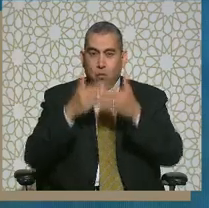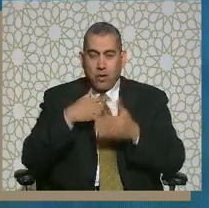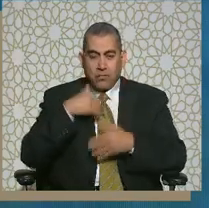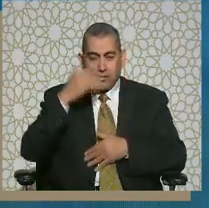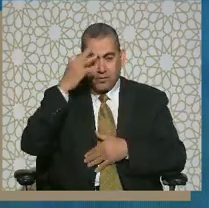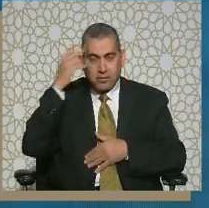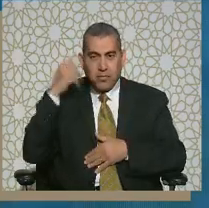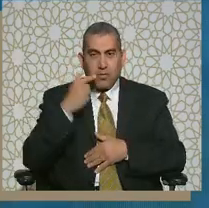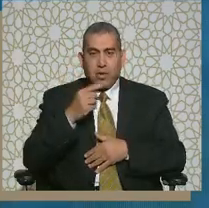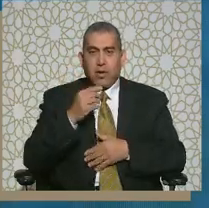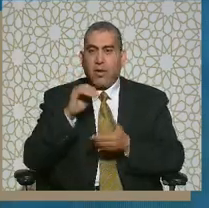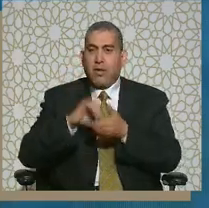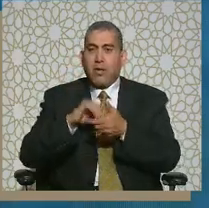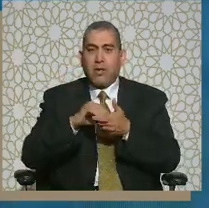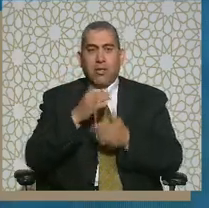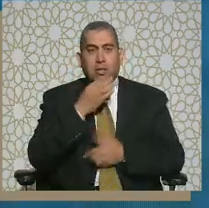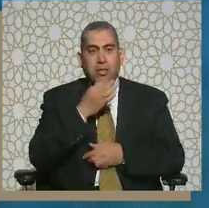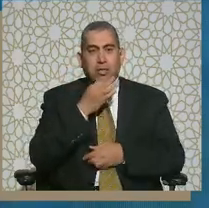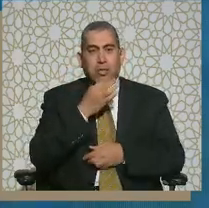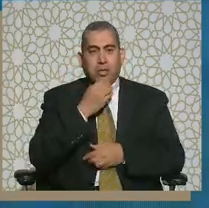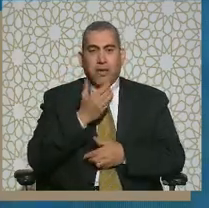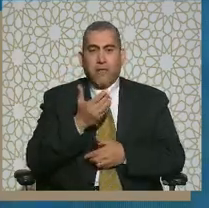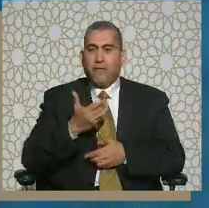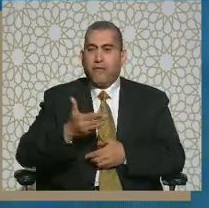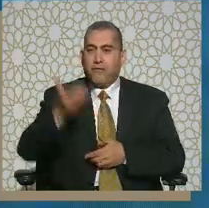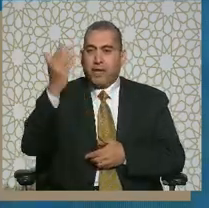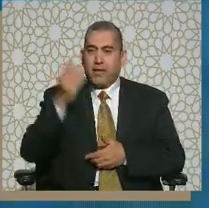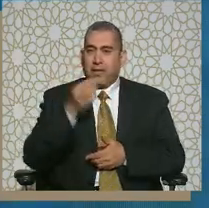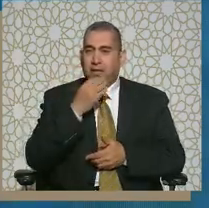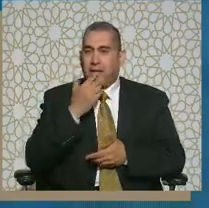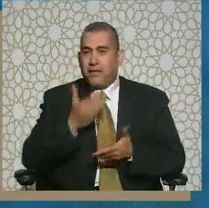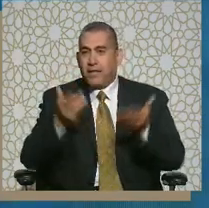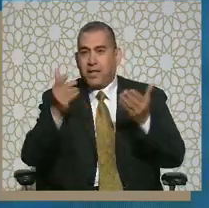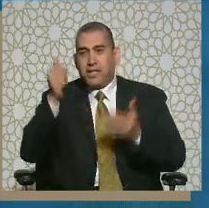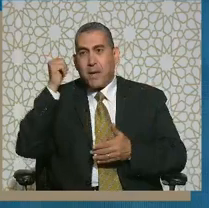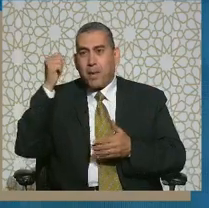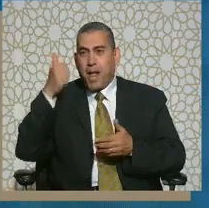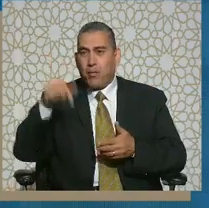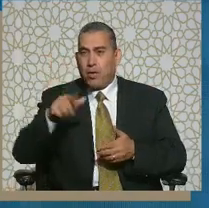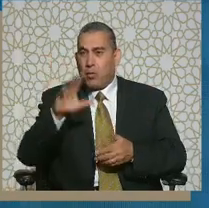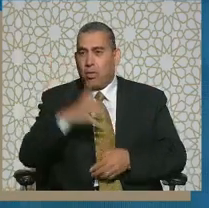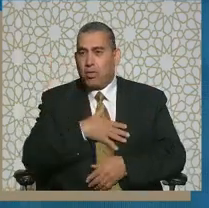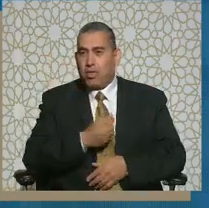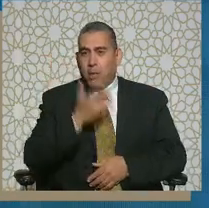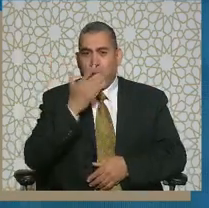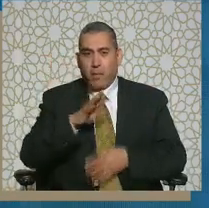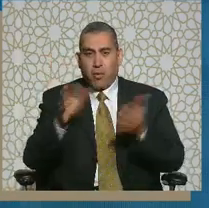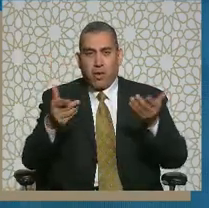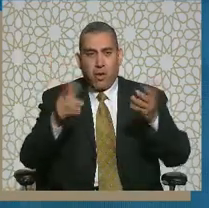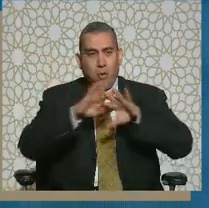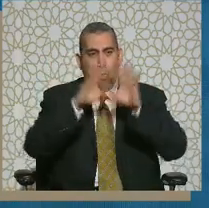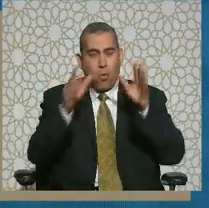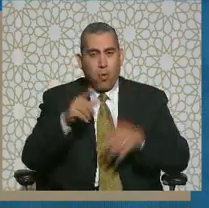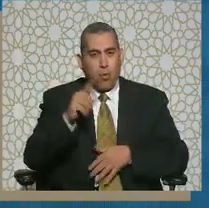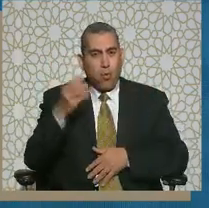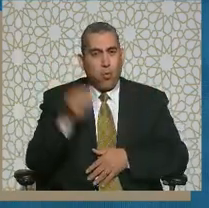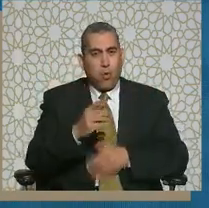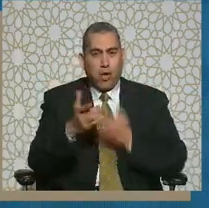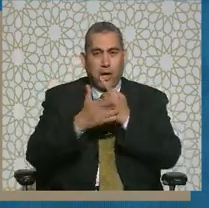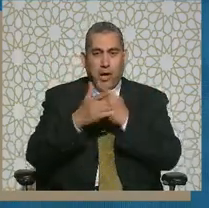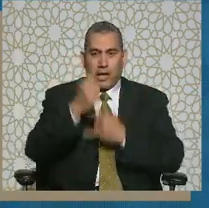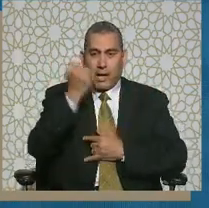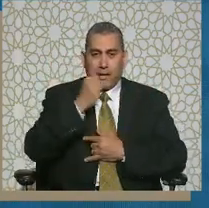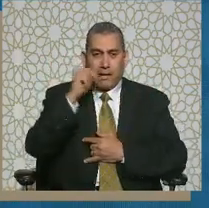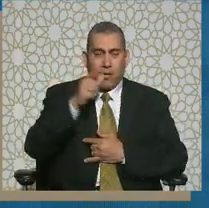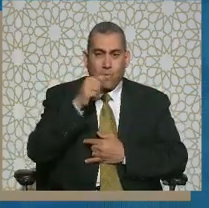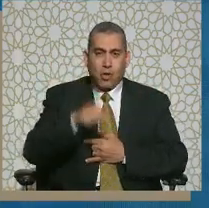العلاقات اجي يقوللك هو فين الناس دلوقتي هو في حد طيب دلوقتي ففي كتير بيظن